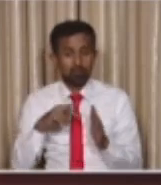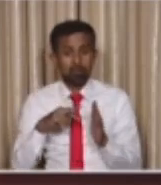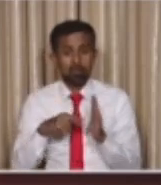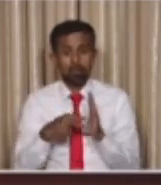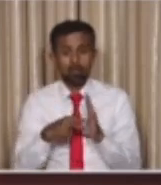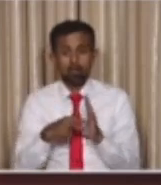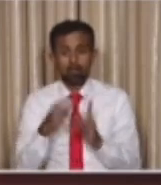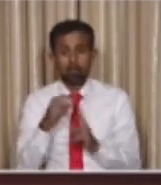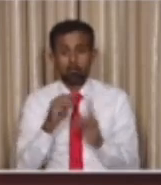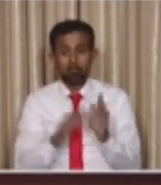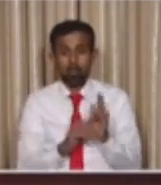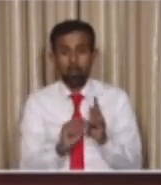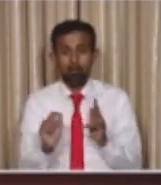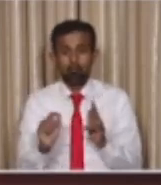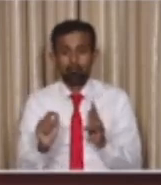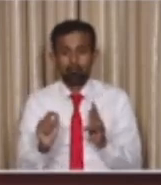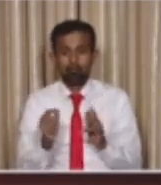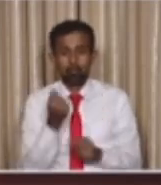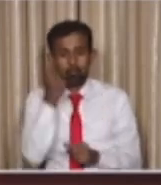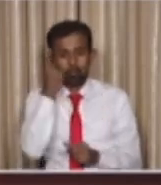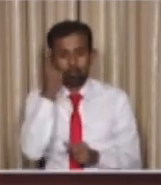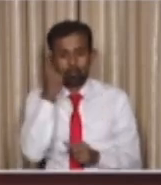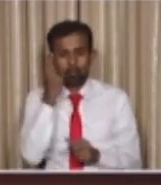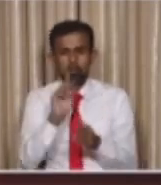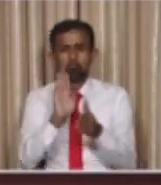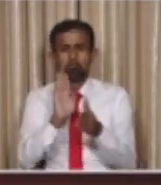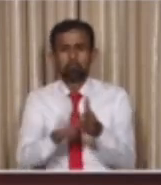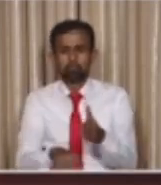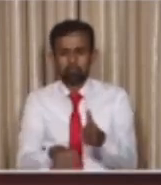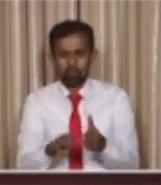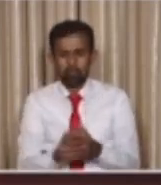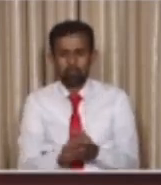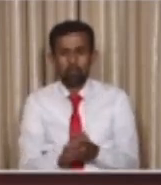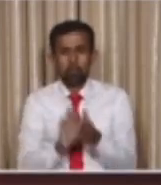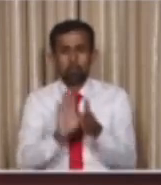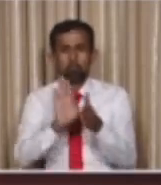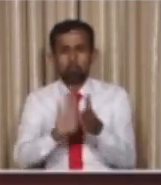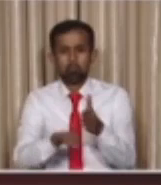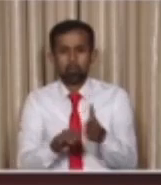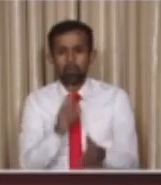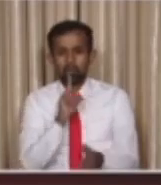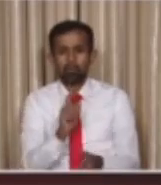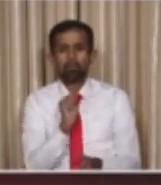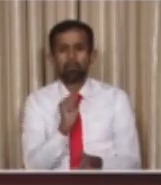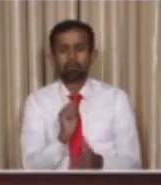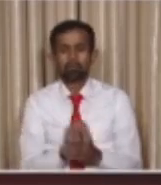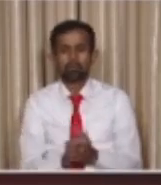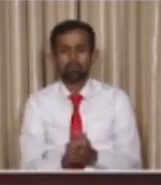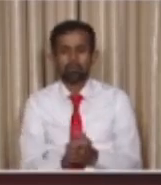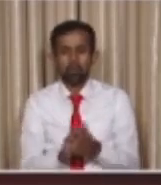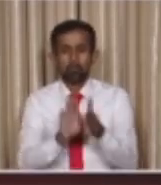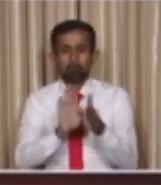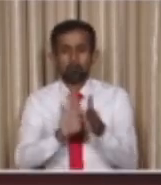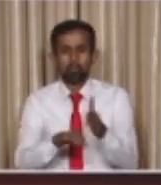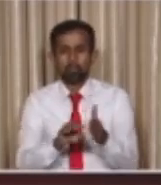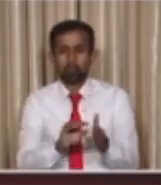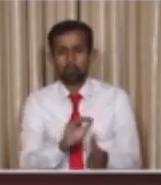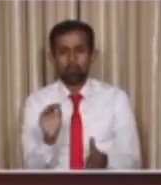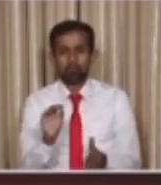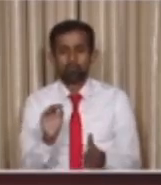සහ ග්‍රාමාත්‍ය කාර්යාලයත් මේ යෝජනාව ප්‍රතික්ෂේප කළා. මේ ප්‍රතික්ෂේප කරපුවාම මොකද වුනේ? මේක ප්‍රතික්ෂේප